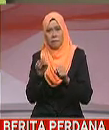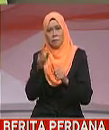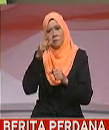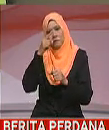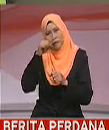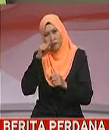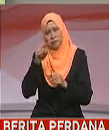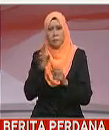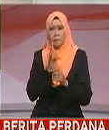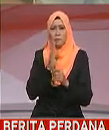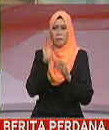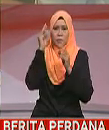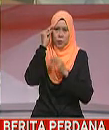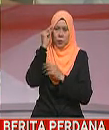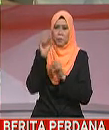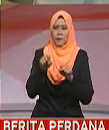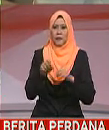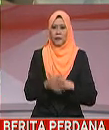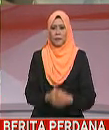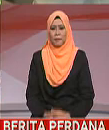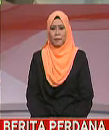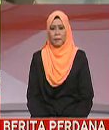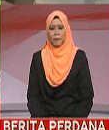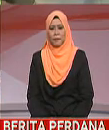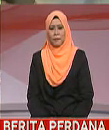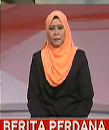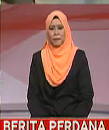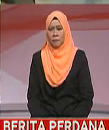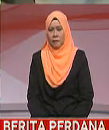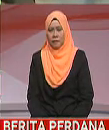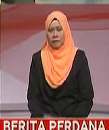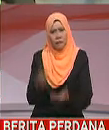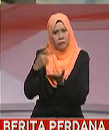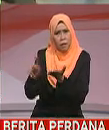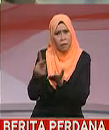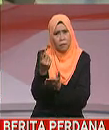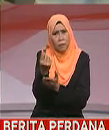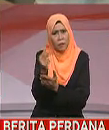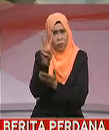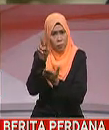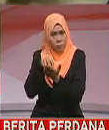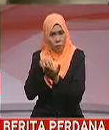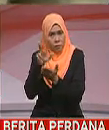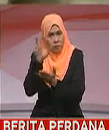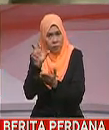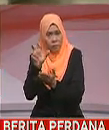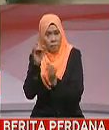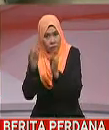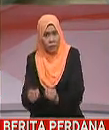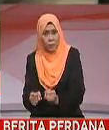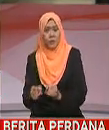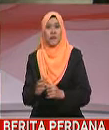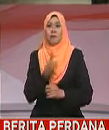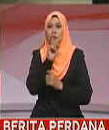musiki boleh. Ha. Ejen you bayar satu orang RM2,200. Ya, satu orang. Meski